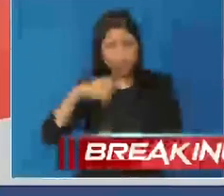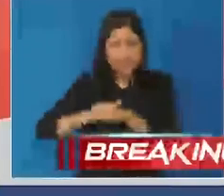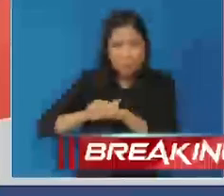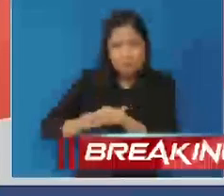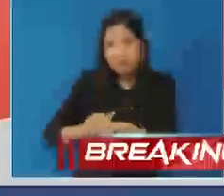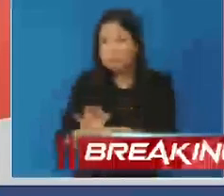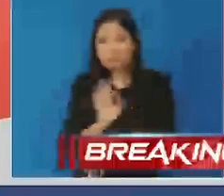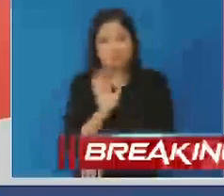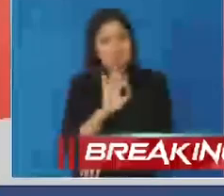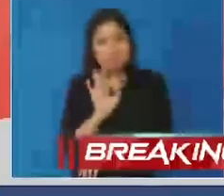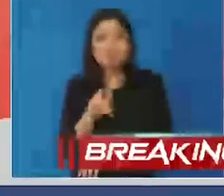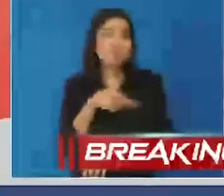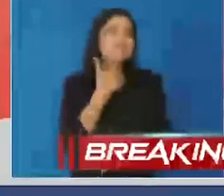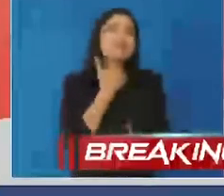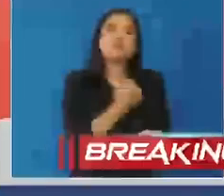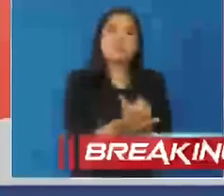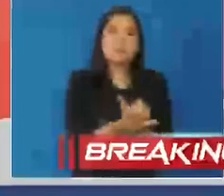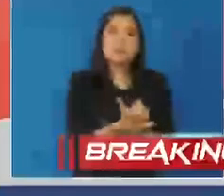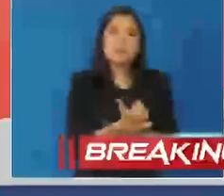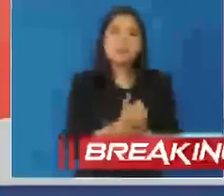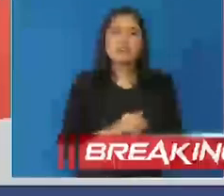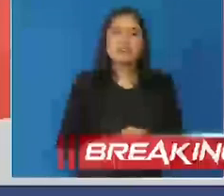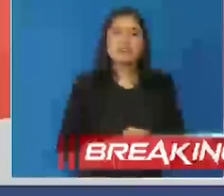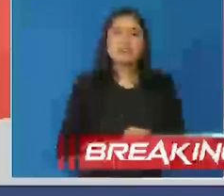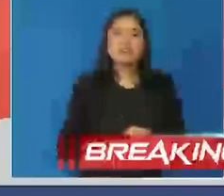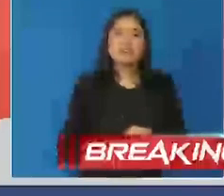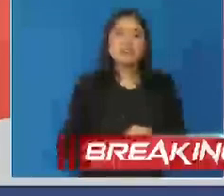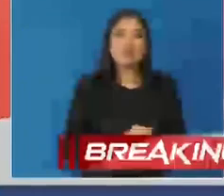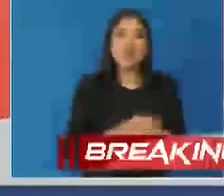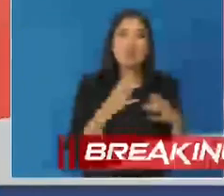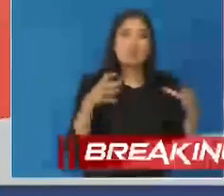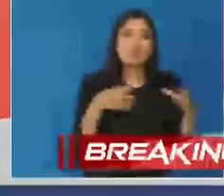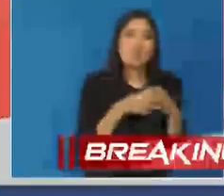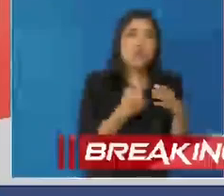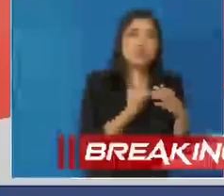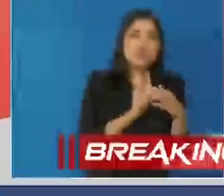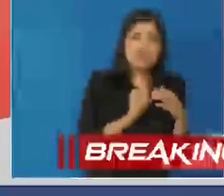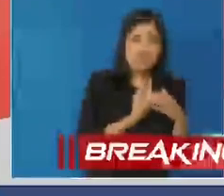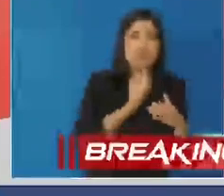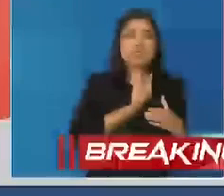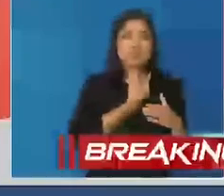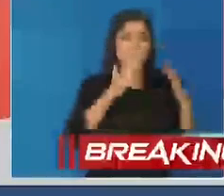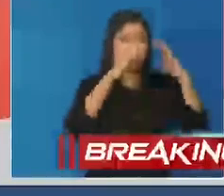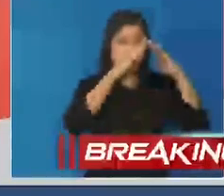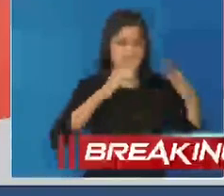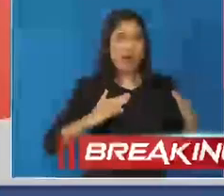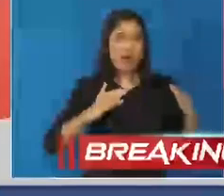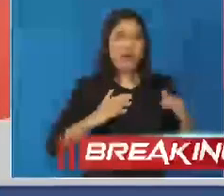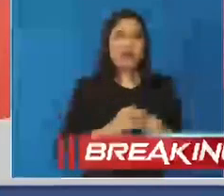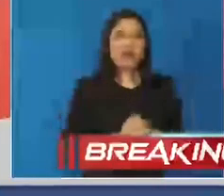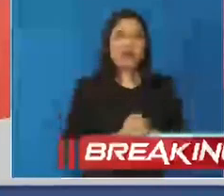ini menjadi penting isolasi diri di rumah juga dimaknai membatasi jarak